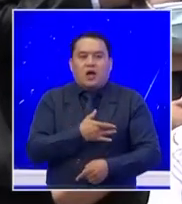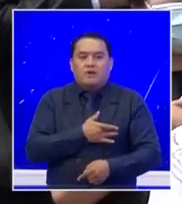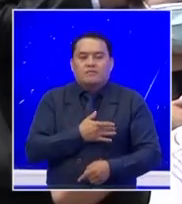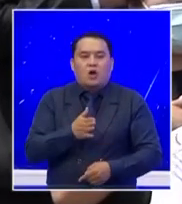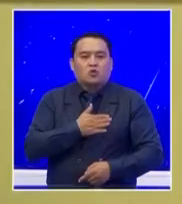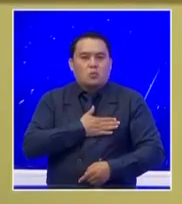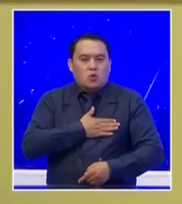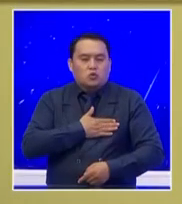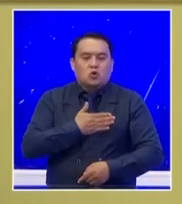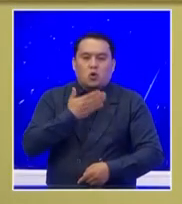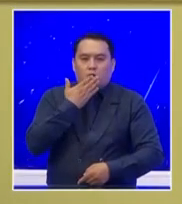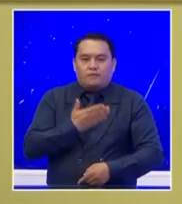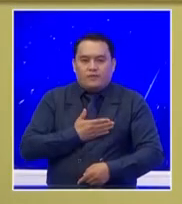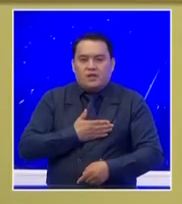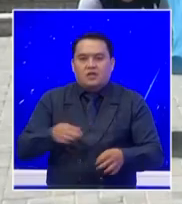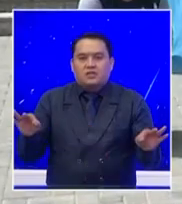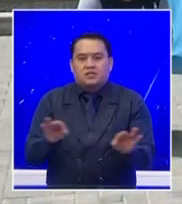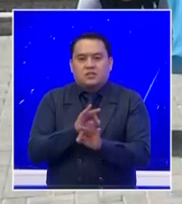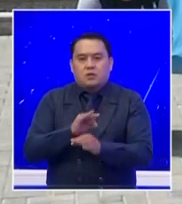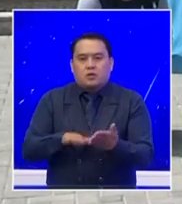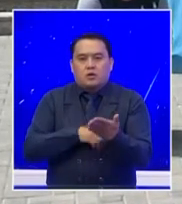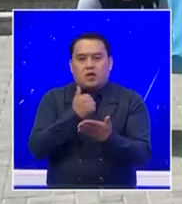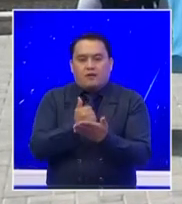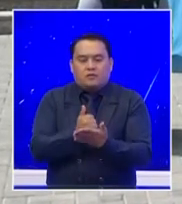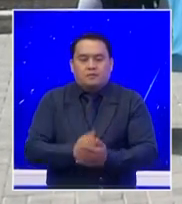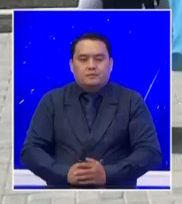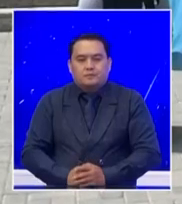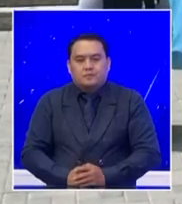всем патриотизмом к родине исполнили гимн.